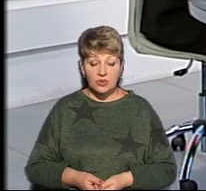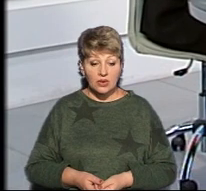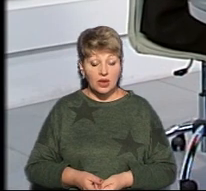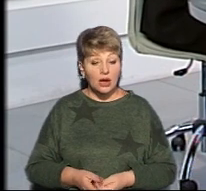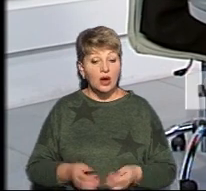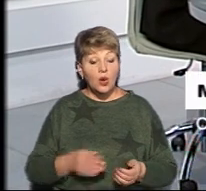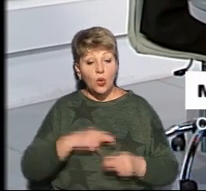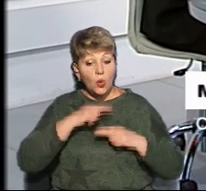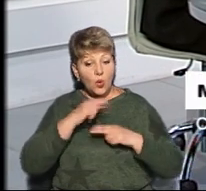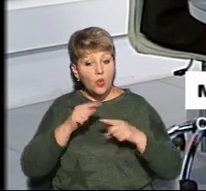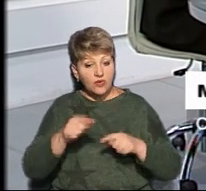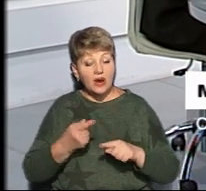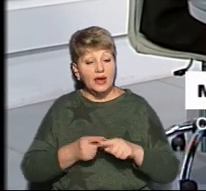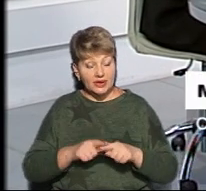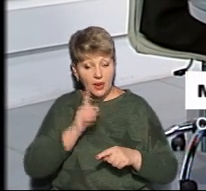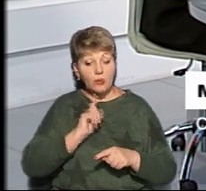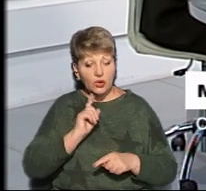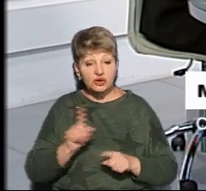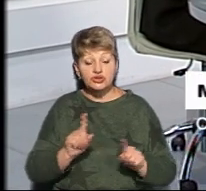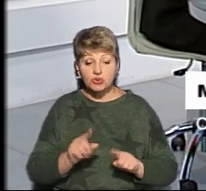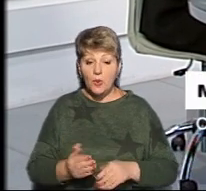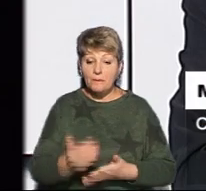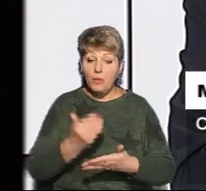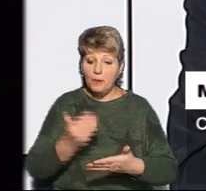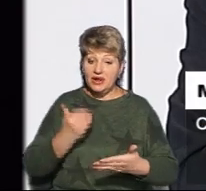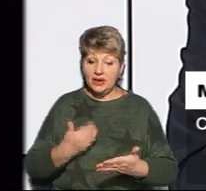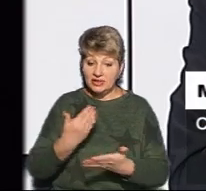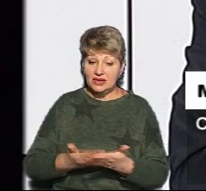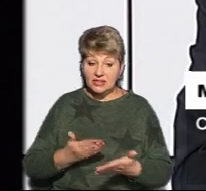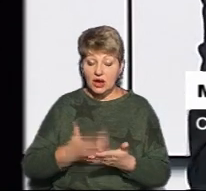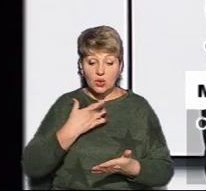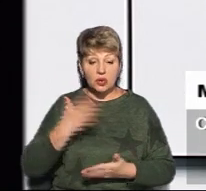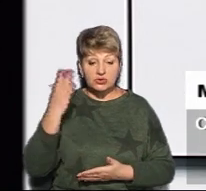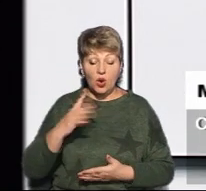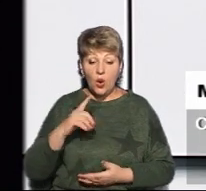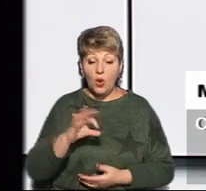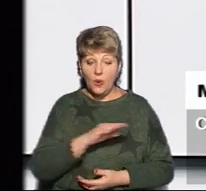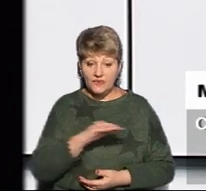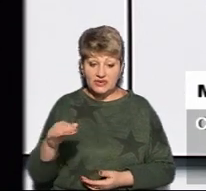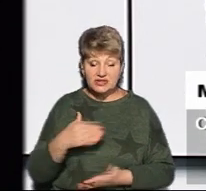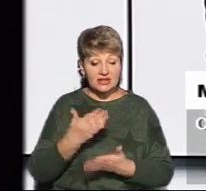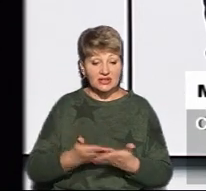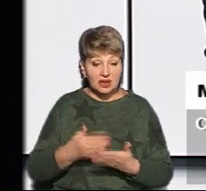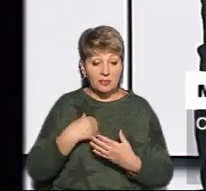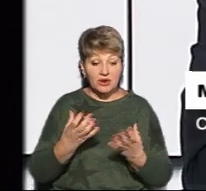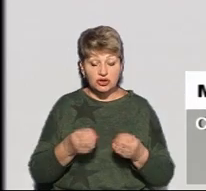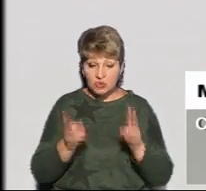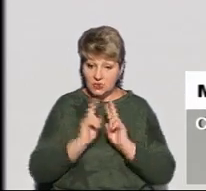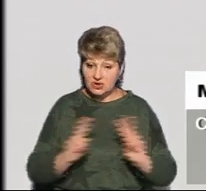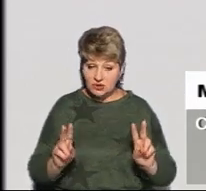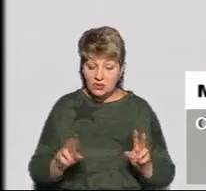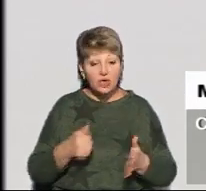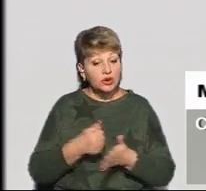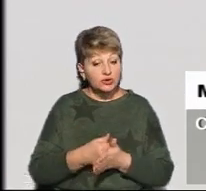Тож закцентую увагу на тому, що це попередні дані голосування. Офіційних результатів ми ще не знаємо за підрахунком політичної партії «Голос». Пане Юрію,